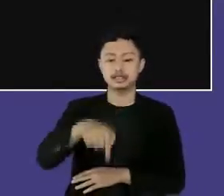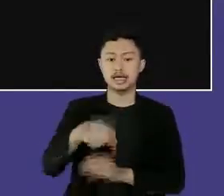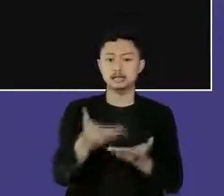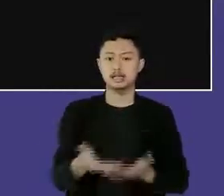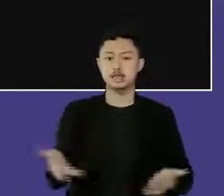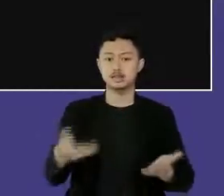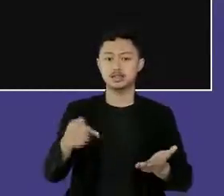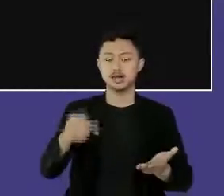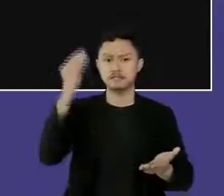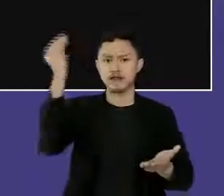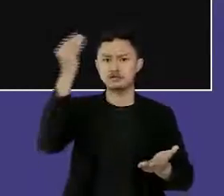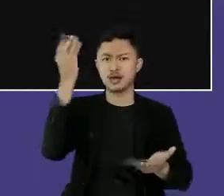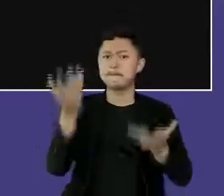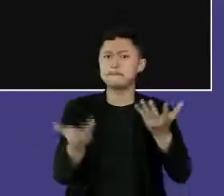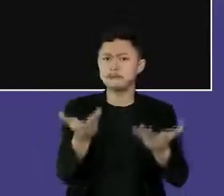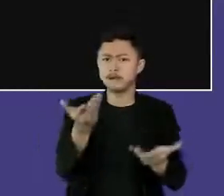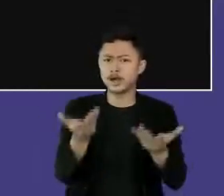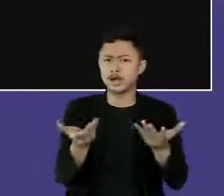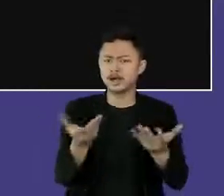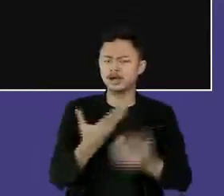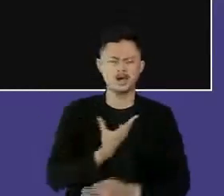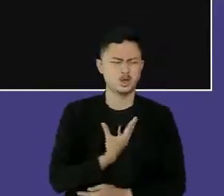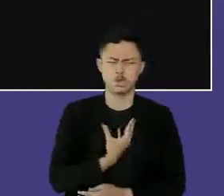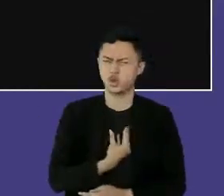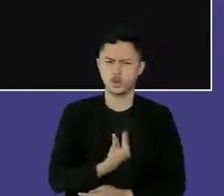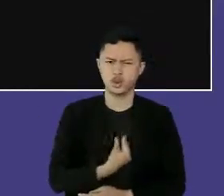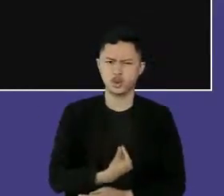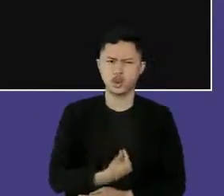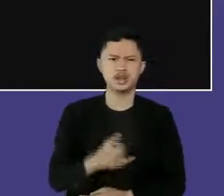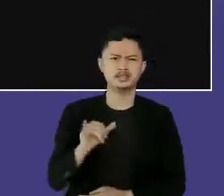pariwisata ini yang dalam keadaan sekarang tentunya prihatin